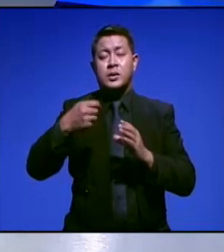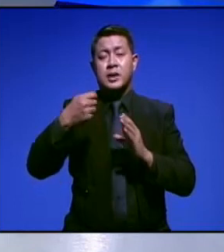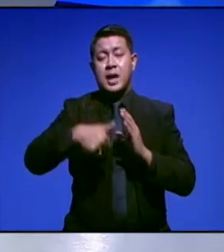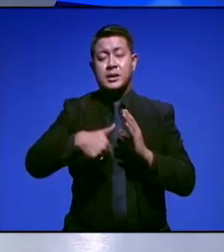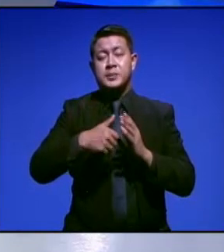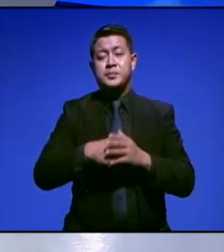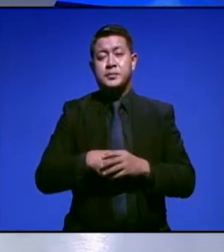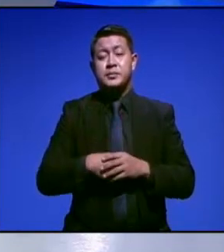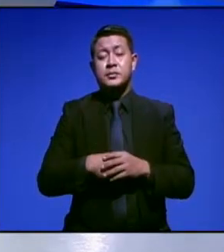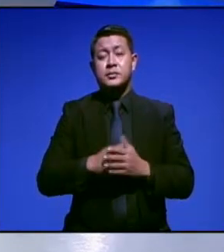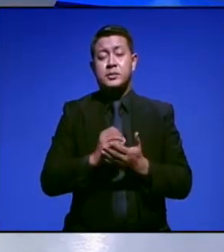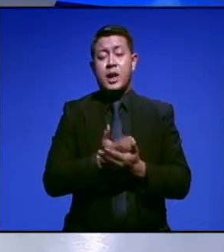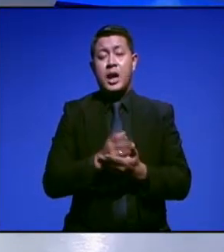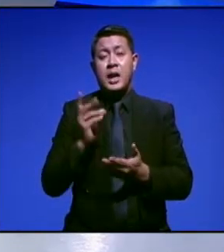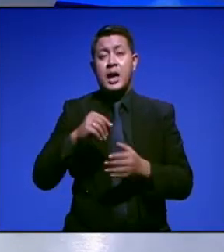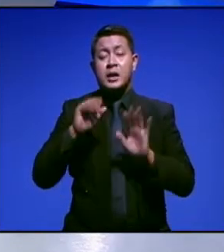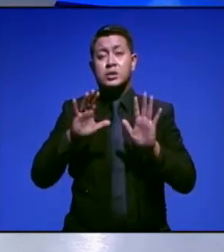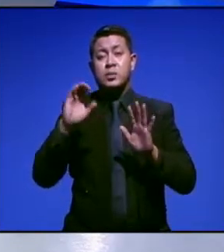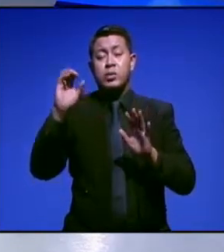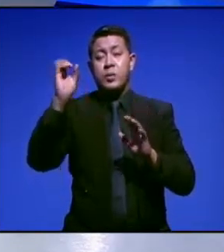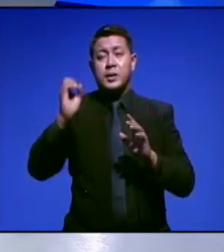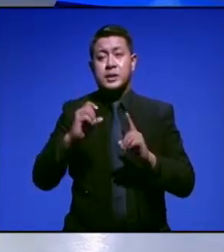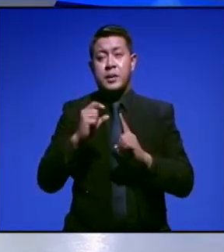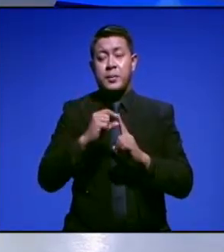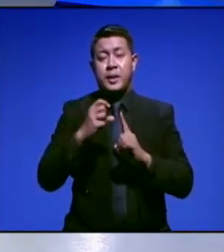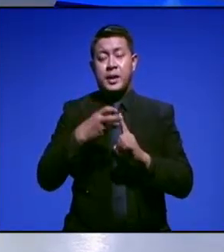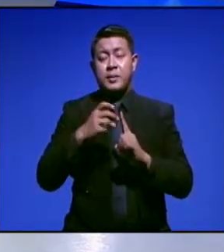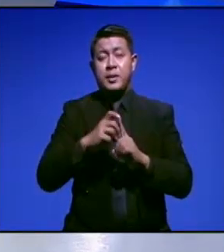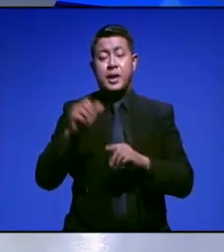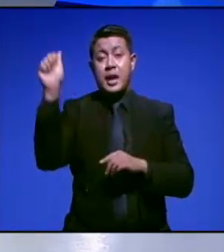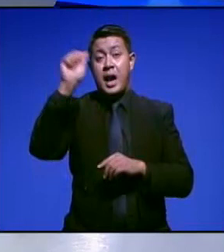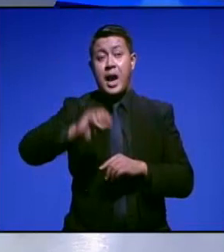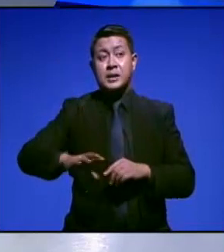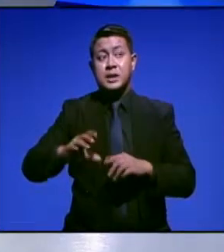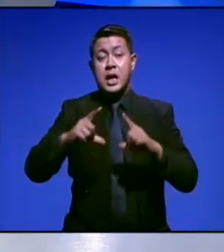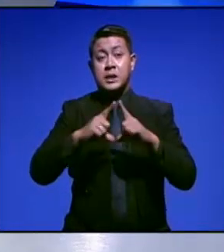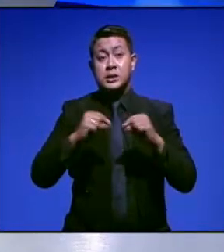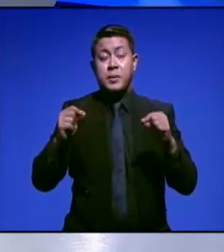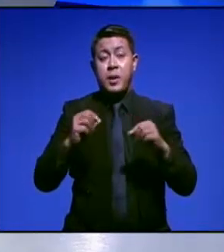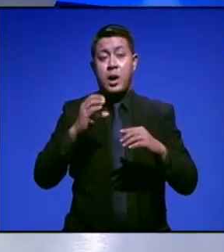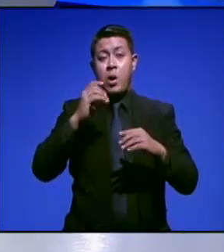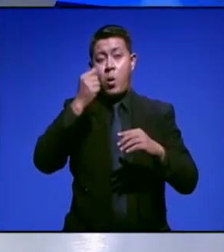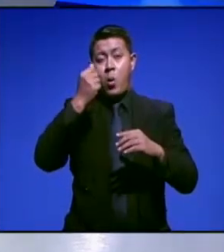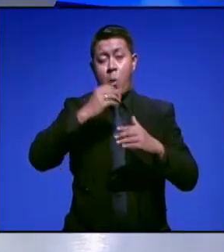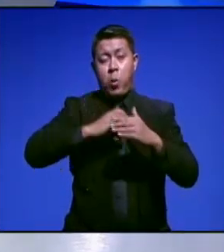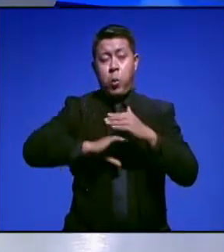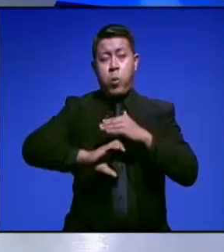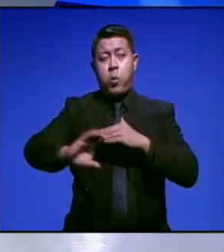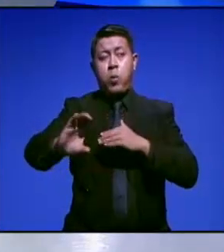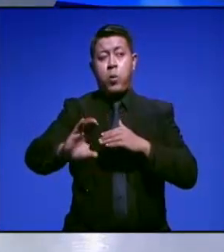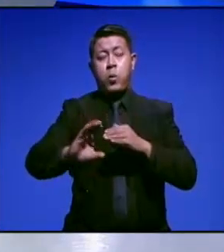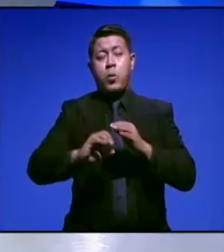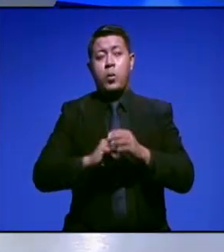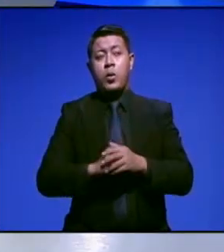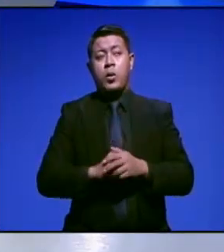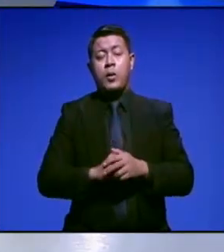anggaran ini diambil dari sepuluh persen PDB nah di Asia Jepang menjadi negara yang mengeluarkan dana penanggulangan konflik